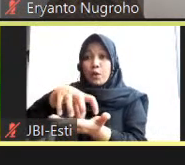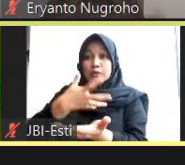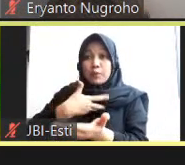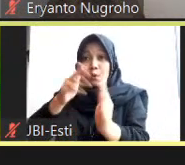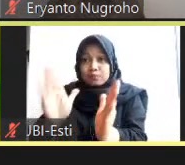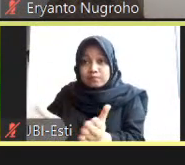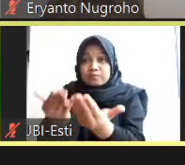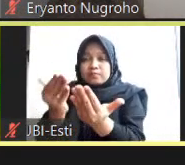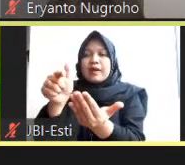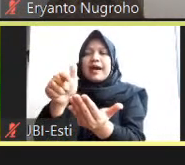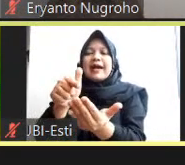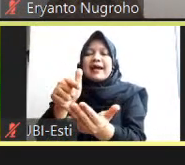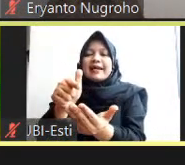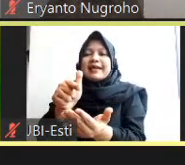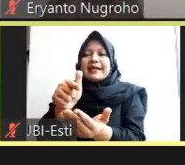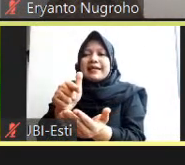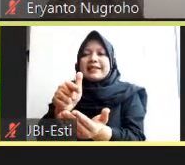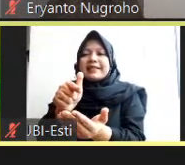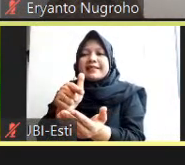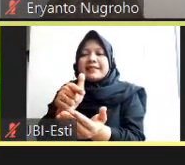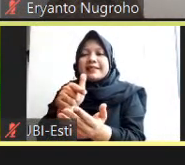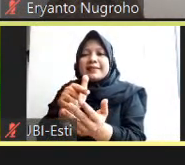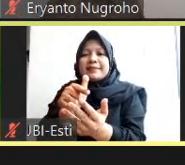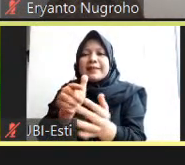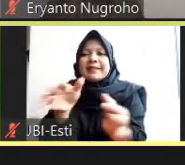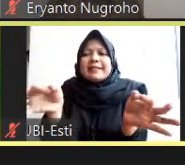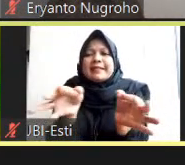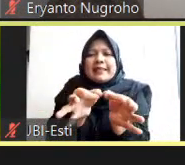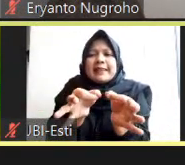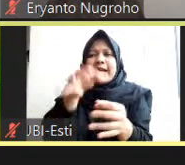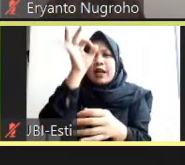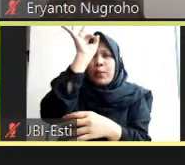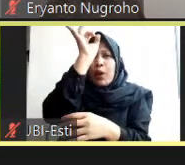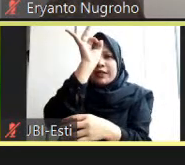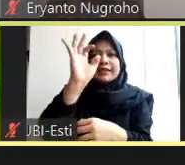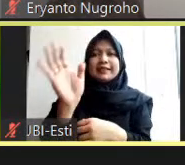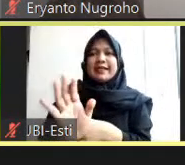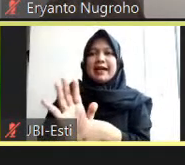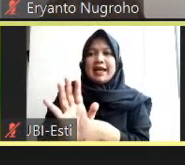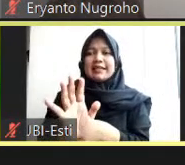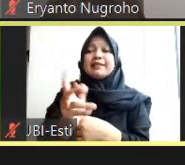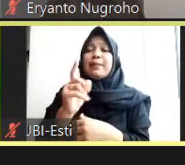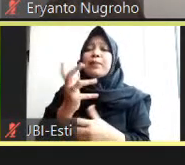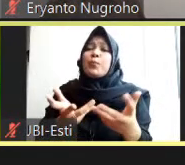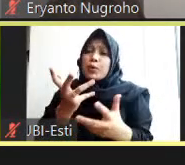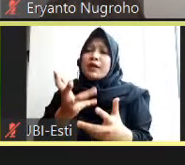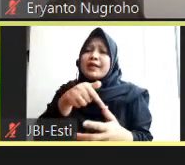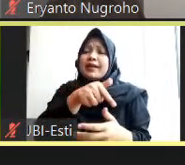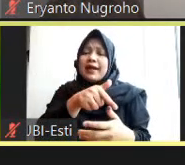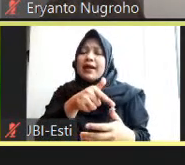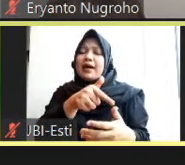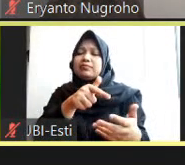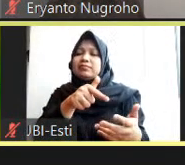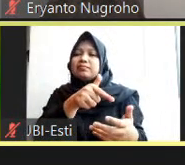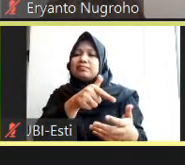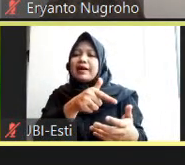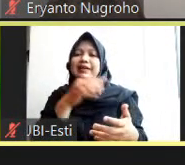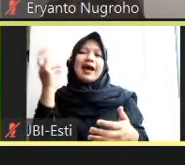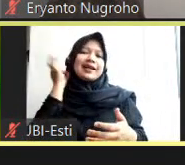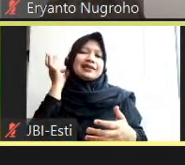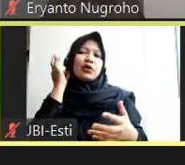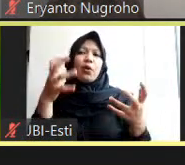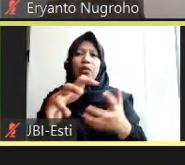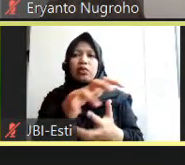dengan polisi, karena di situ sangat besar potensinya untuk terjadi chaos. Nah, sehingga kita perlu menjaga jarak